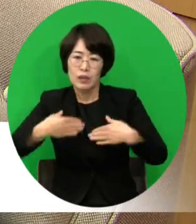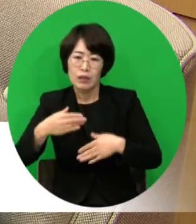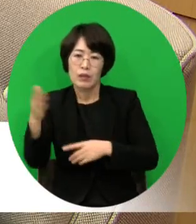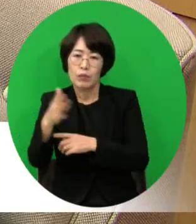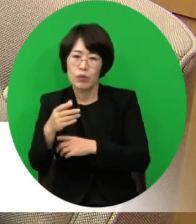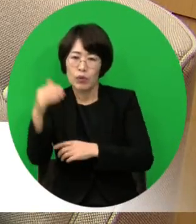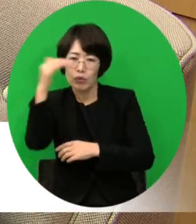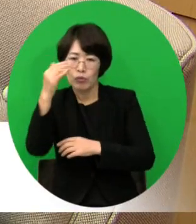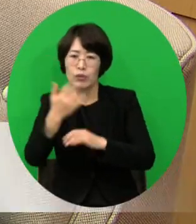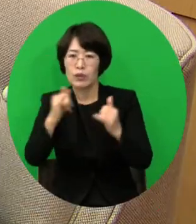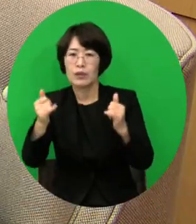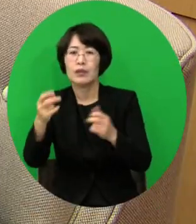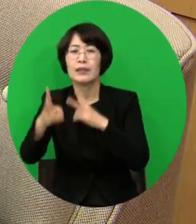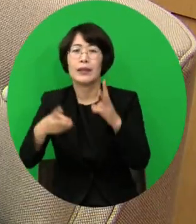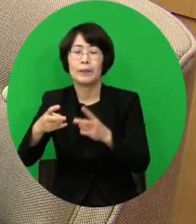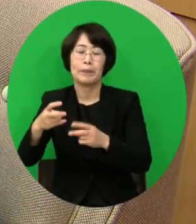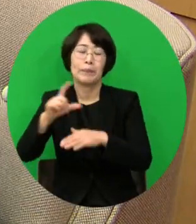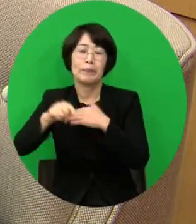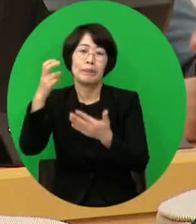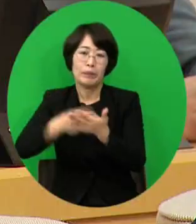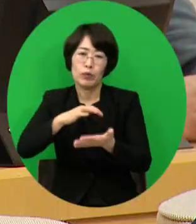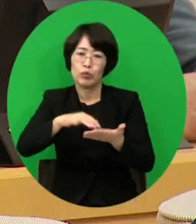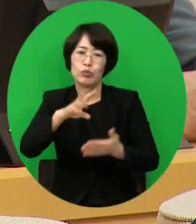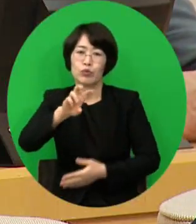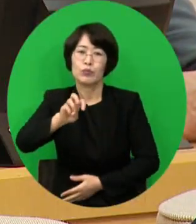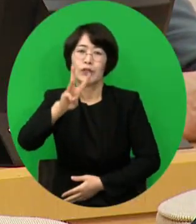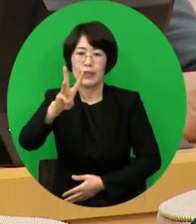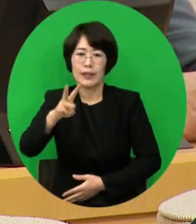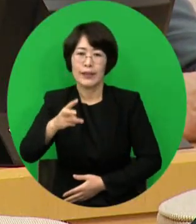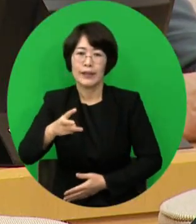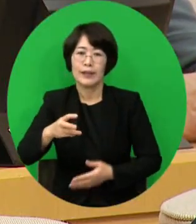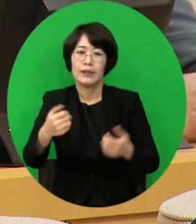지원에 관한 조례안 등 23개의 안건을 심사할 예정입니다